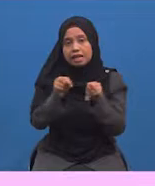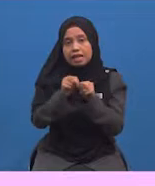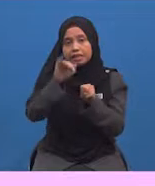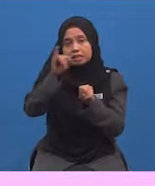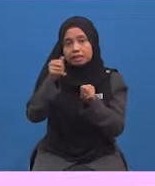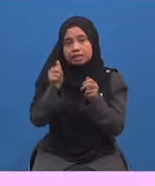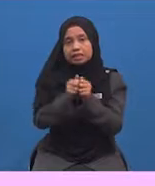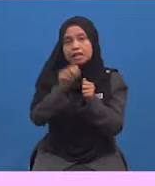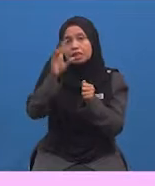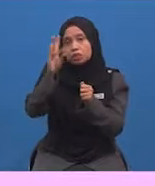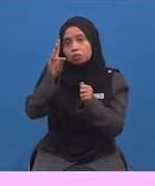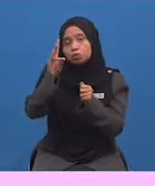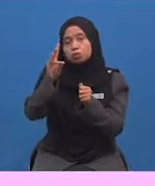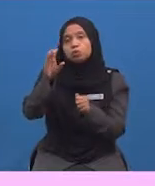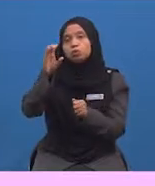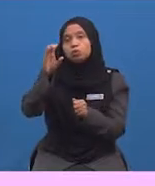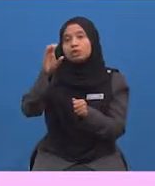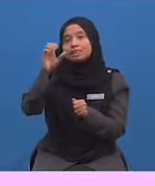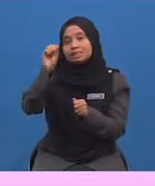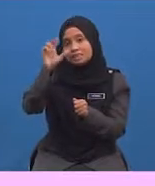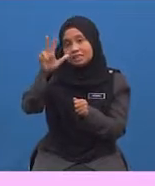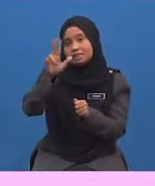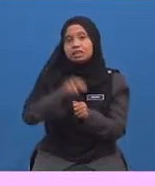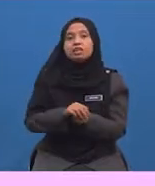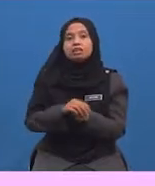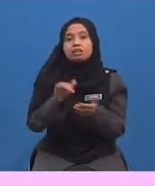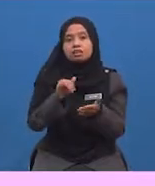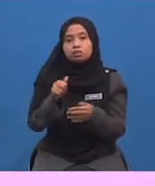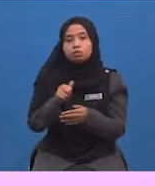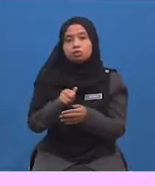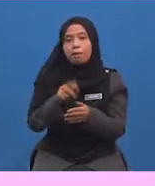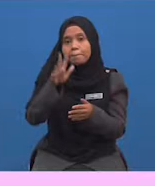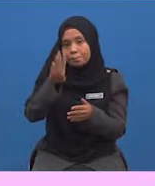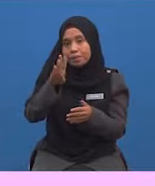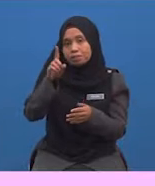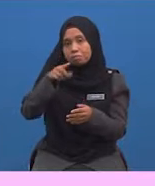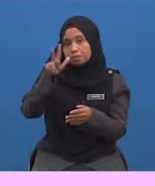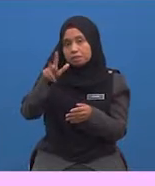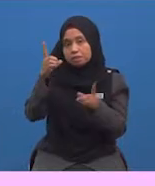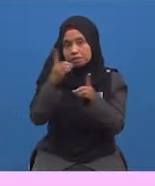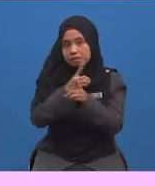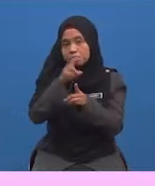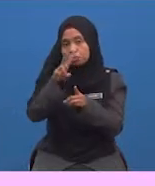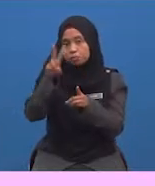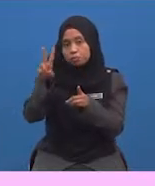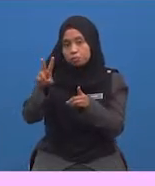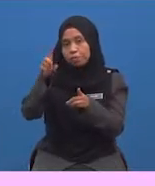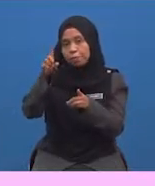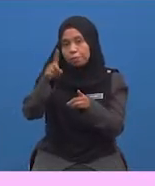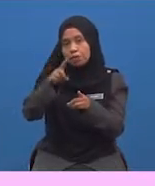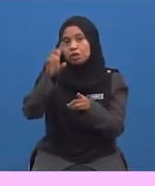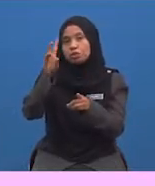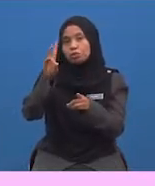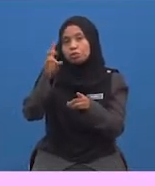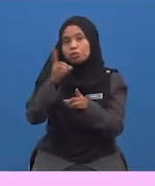sama dengan 7 cm, iaitu 4/3 darab 22/7